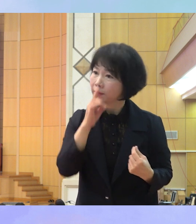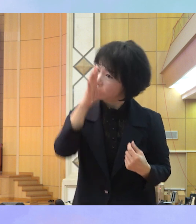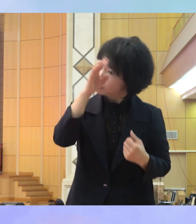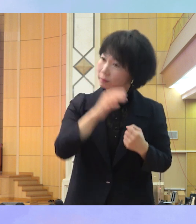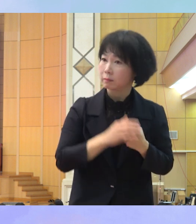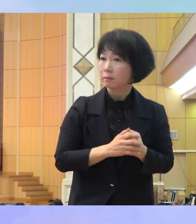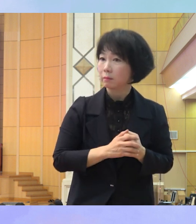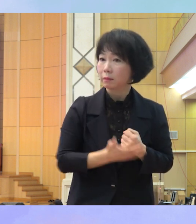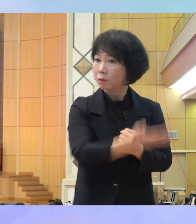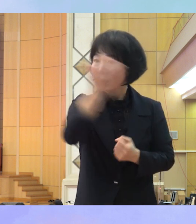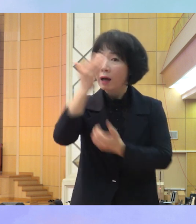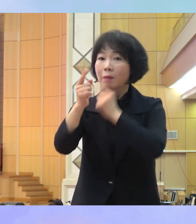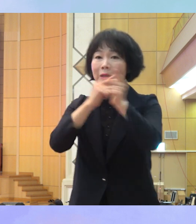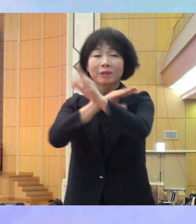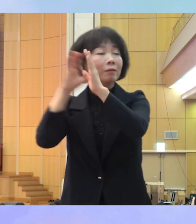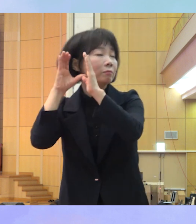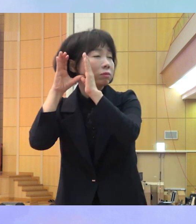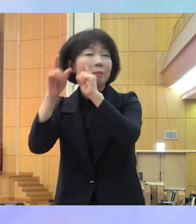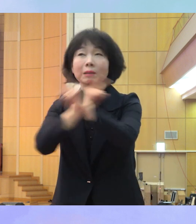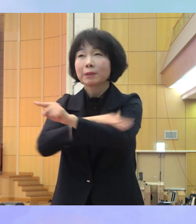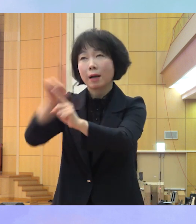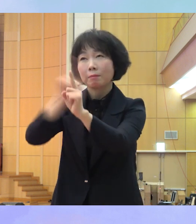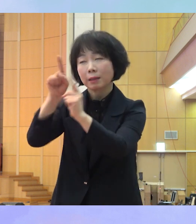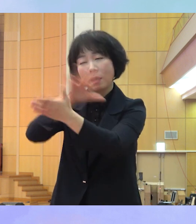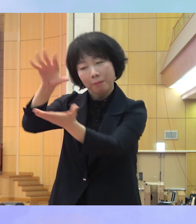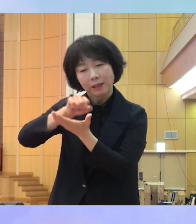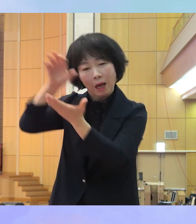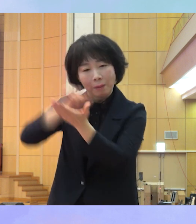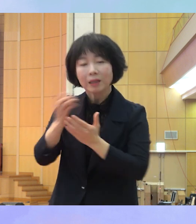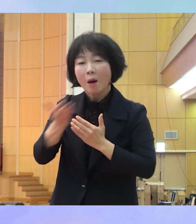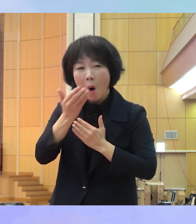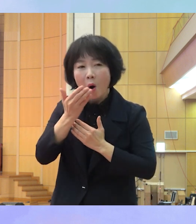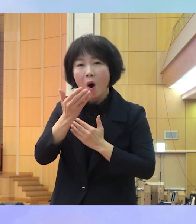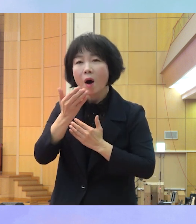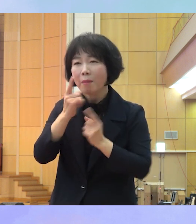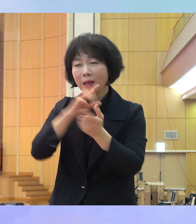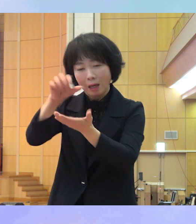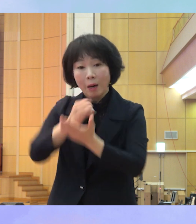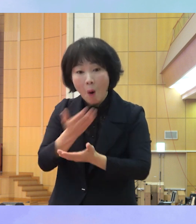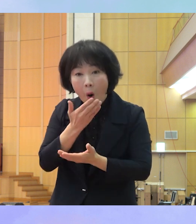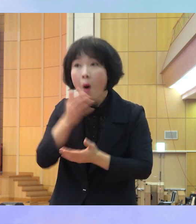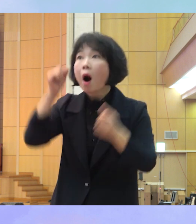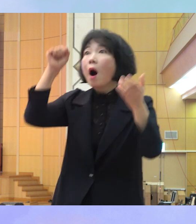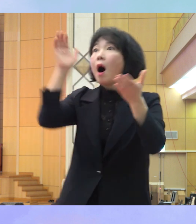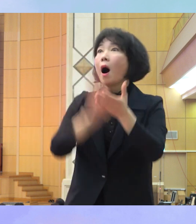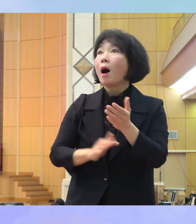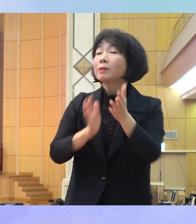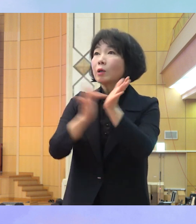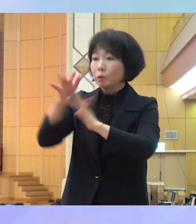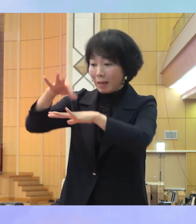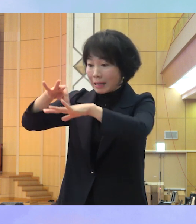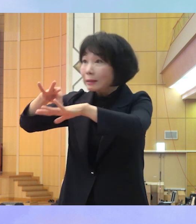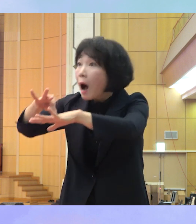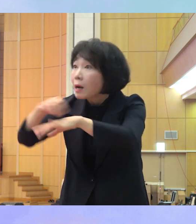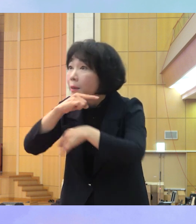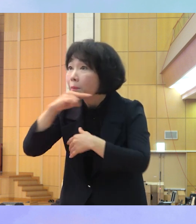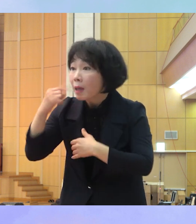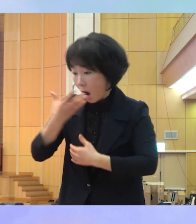예수님이 말씀을 들으면 예수님을 증거하게 되고, 예수님에 대해서 알고 예수님을 믿을 때 예수님의 살과 피가